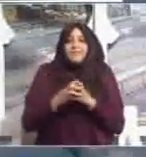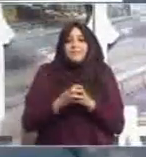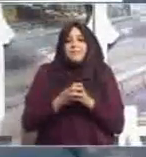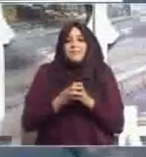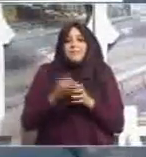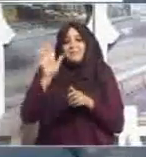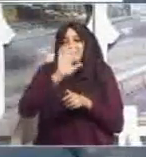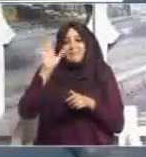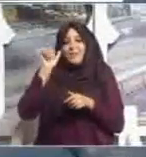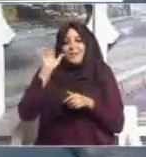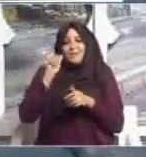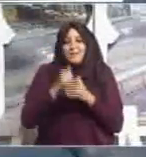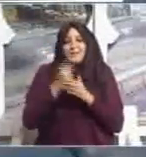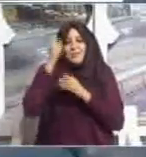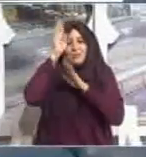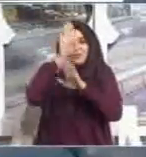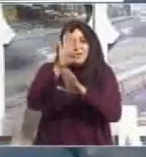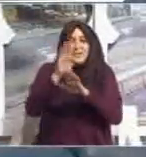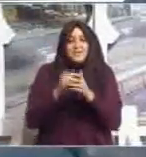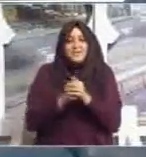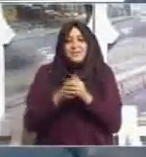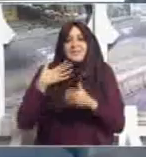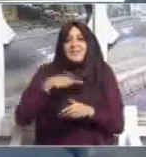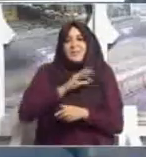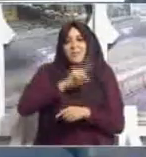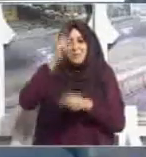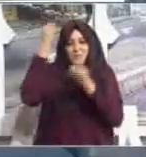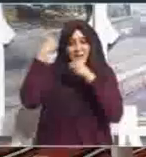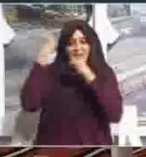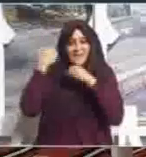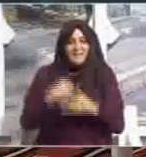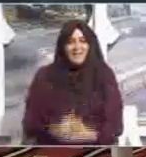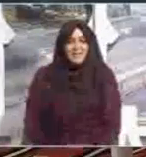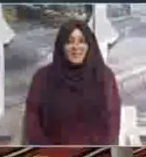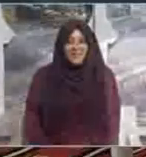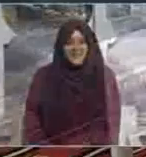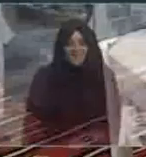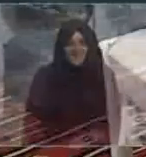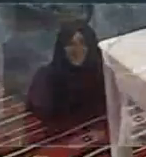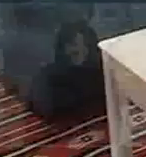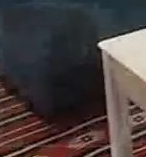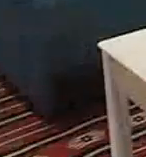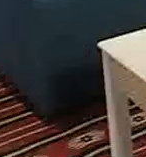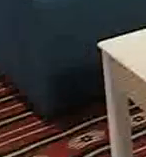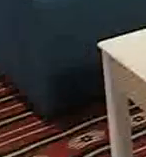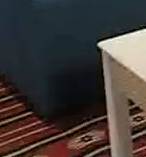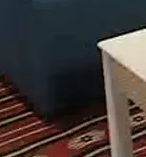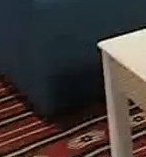فرصة قادمة، أترككم في رعاية الله. السلام عليكم ورحمة الله.